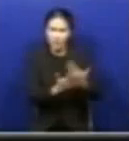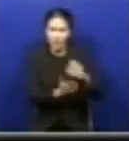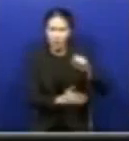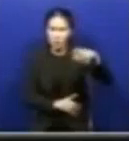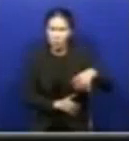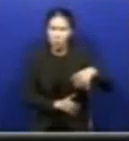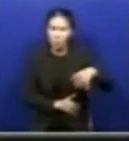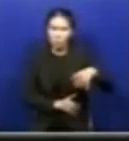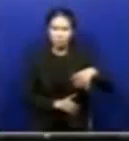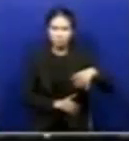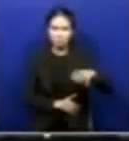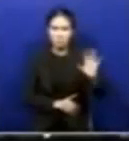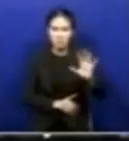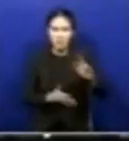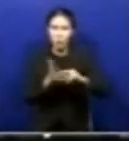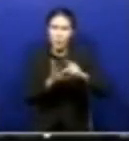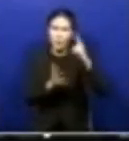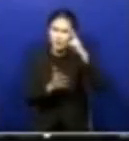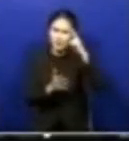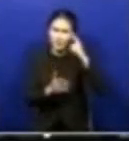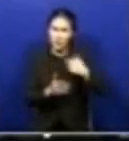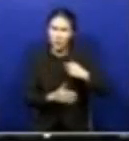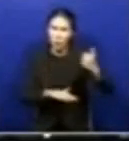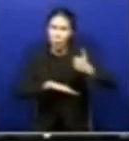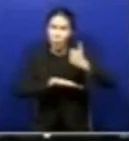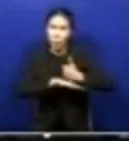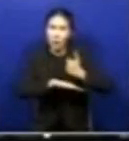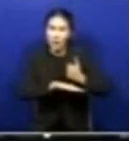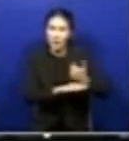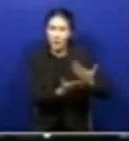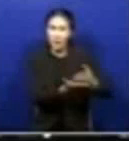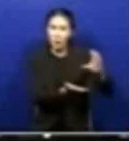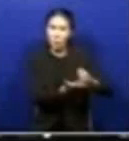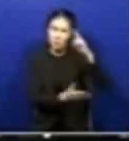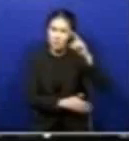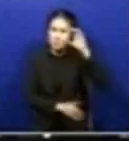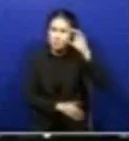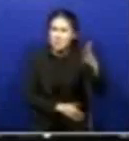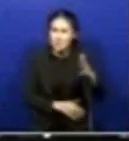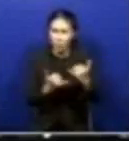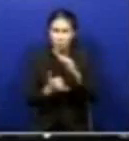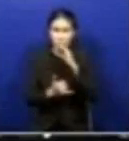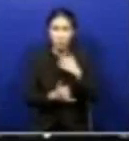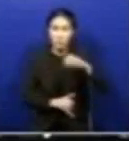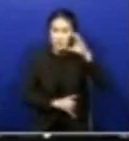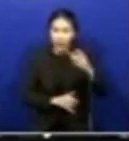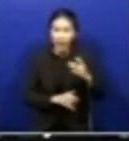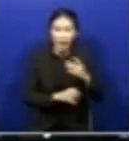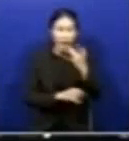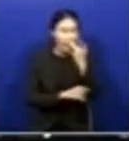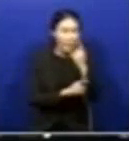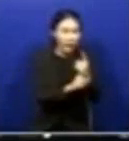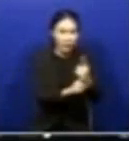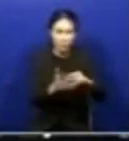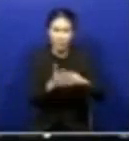เพราะว่าผมไม่เชื่อใครแต่ผมเชื่อผมไม่ได้เป็นผู้แทนที่ท่านมาบอกว่าเตรียมการจะเกิดภัยแล้